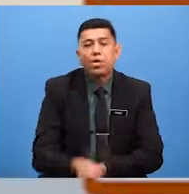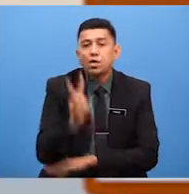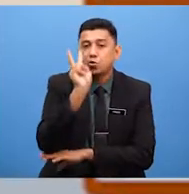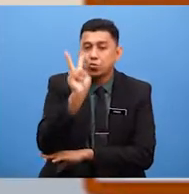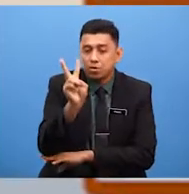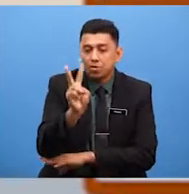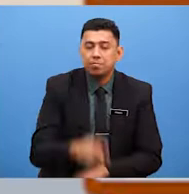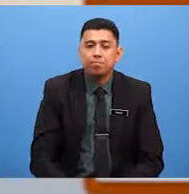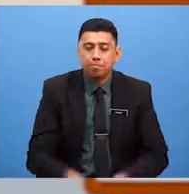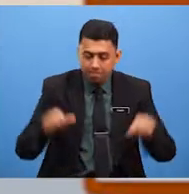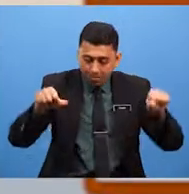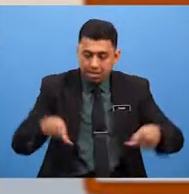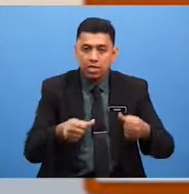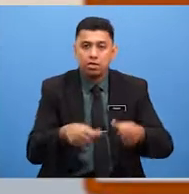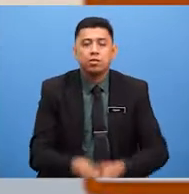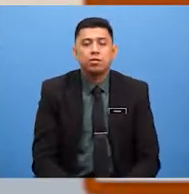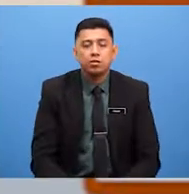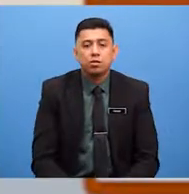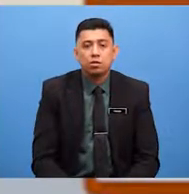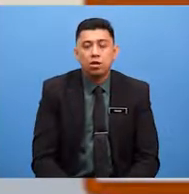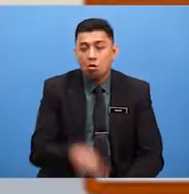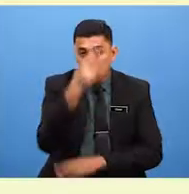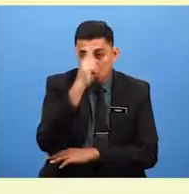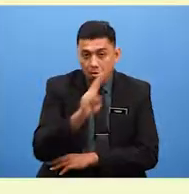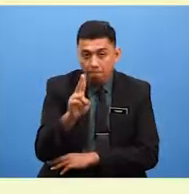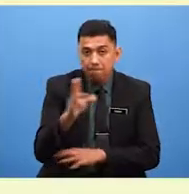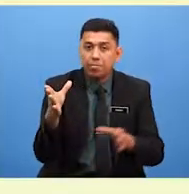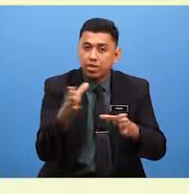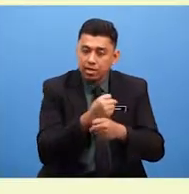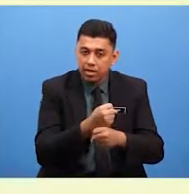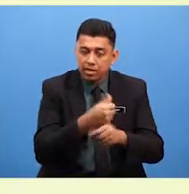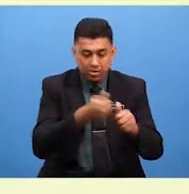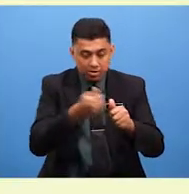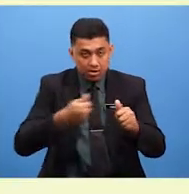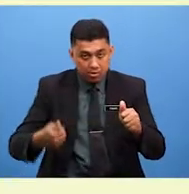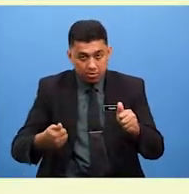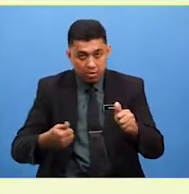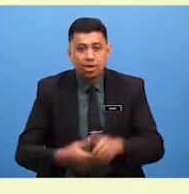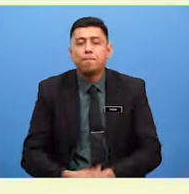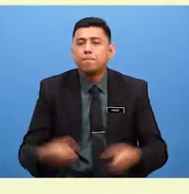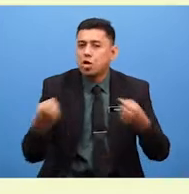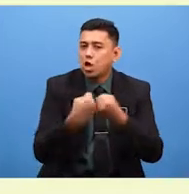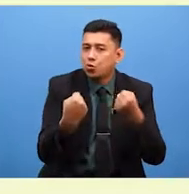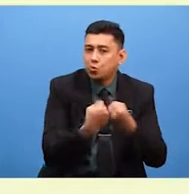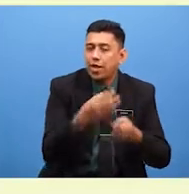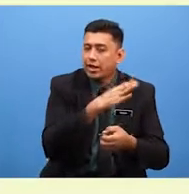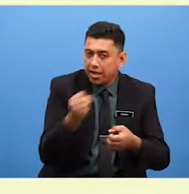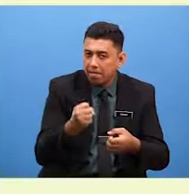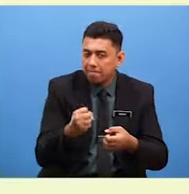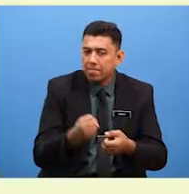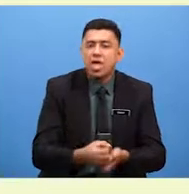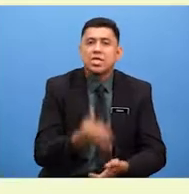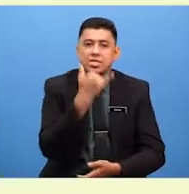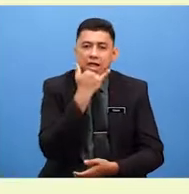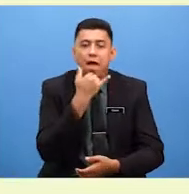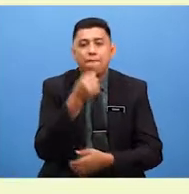adalah mengamalkan nilai hormat supaya dapat elakkan pergaduhan dan perselisihan